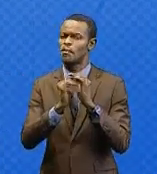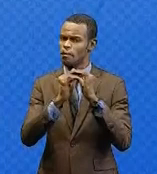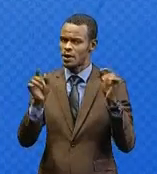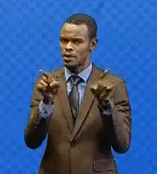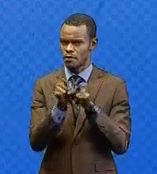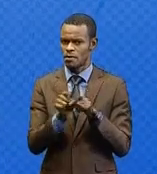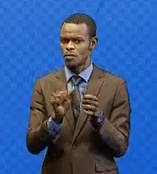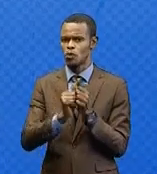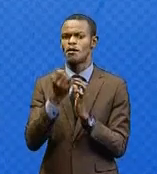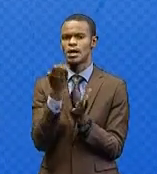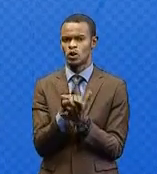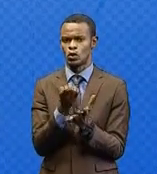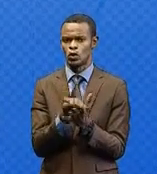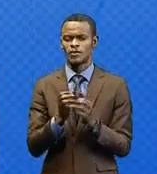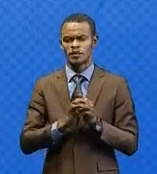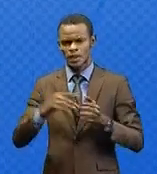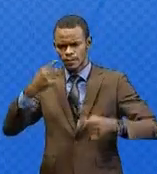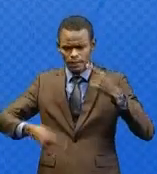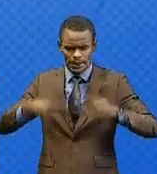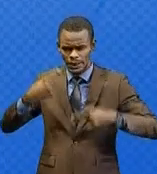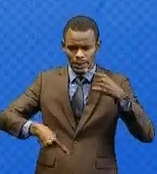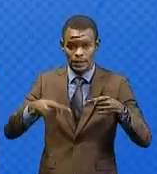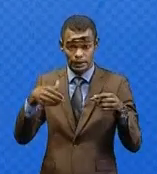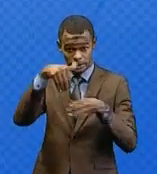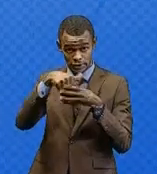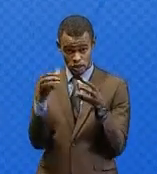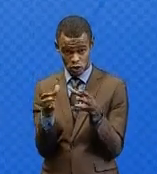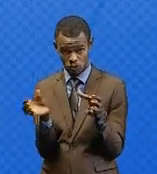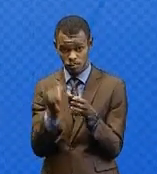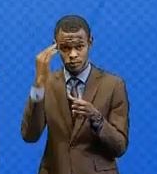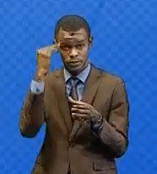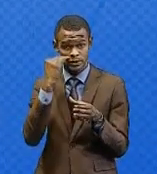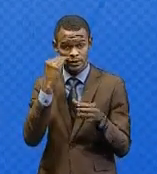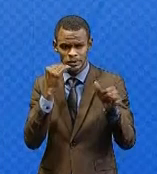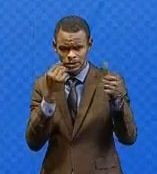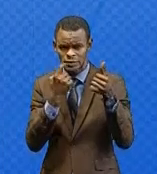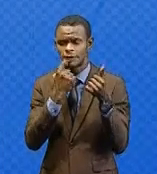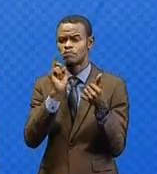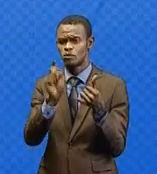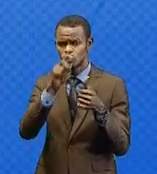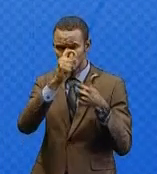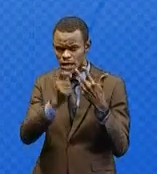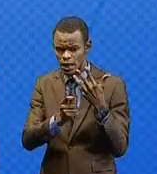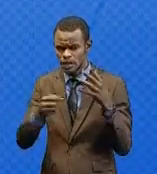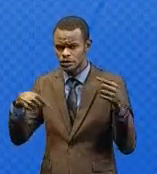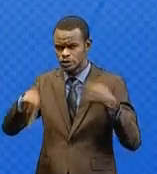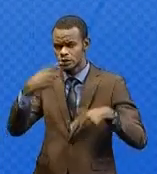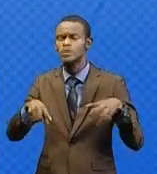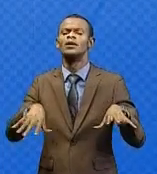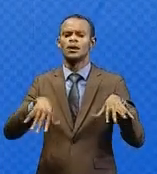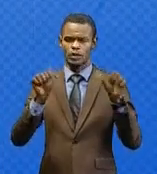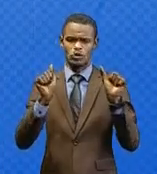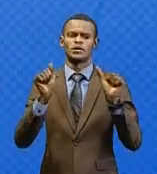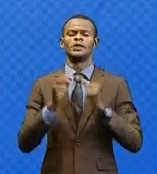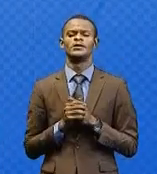découlent. Après débat et délibération, ces 10 mesures ont été adoptées par les conseils de ministres. Pour